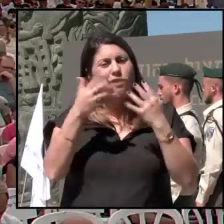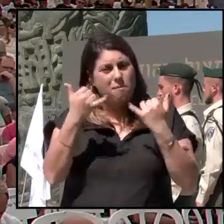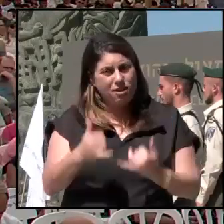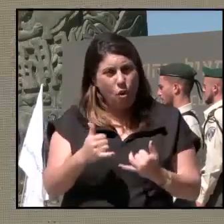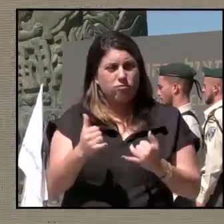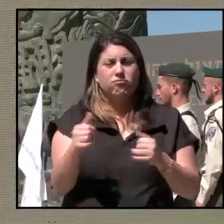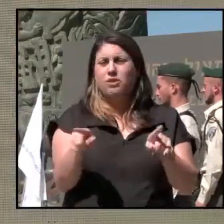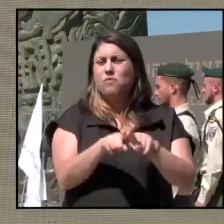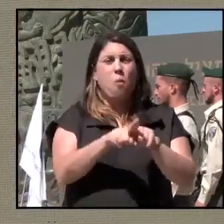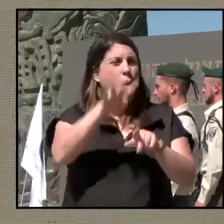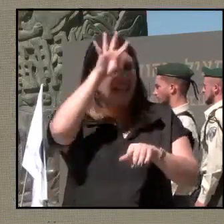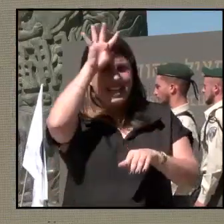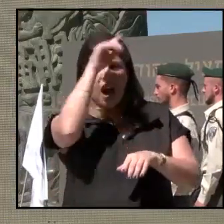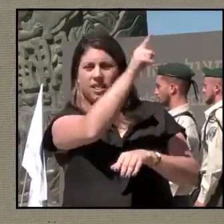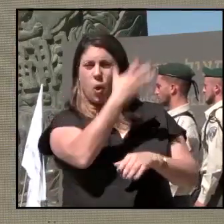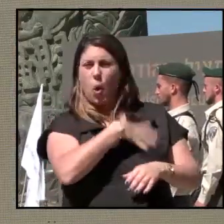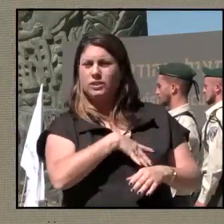איראן השואפת להשמיד אותנו.